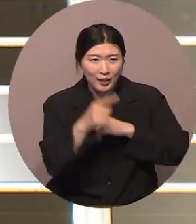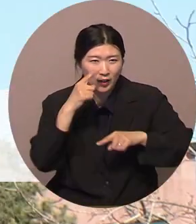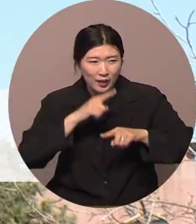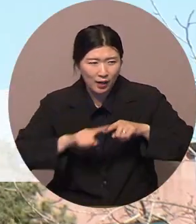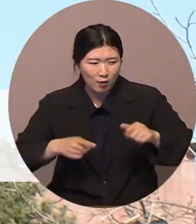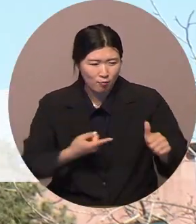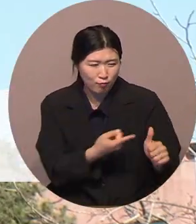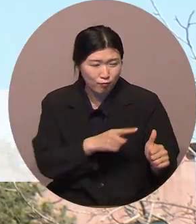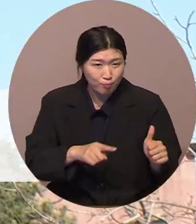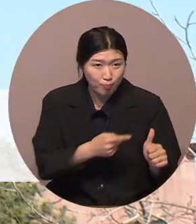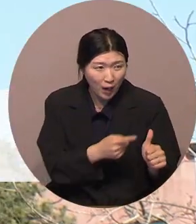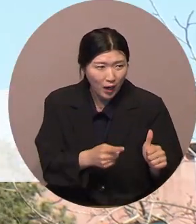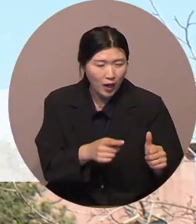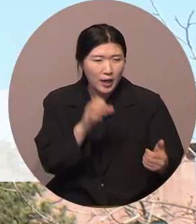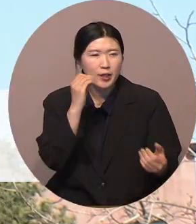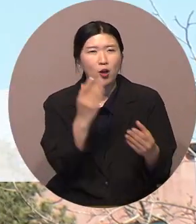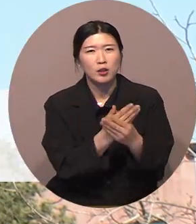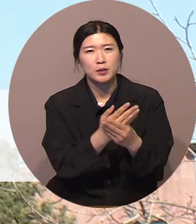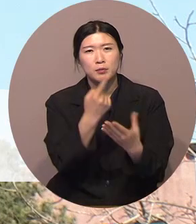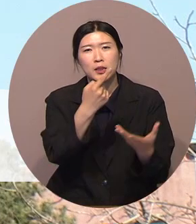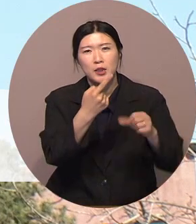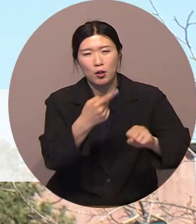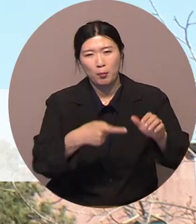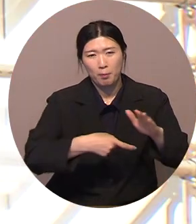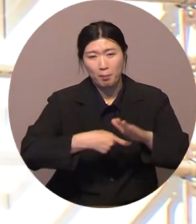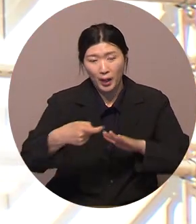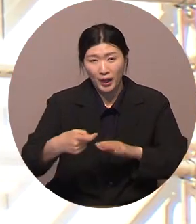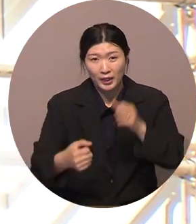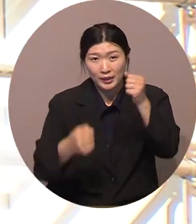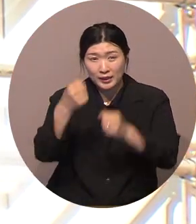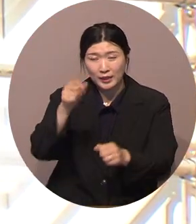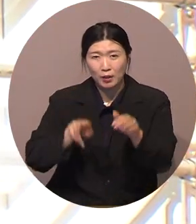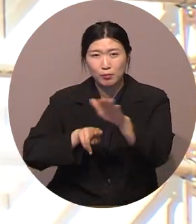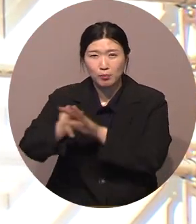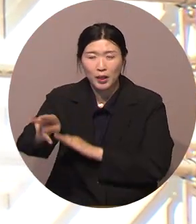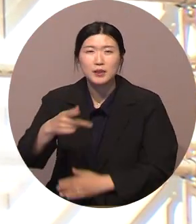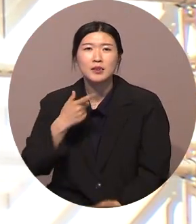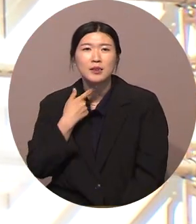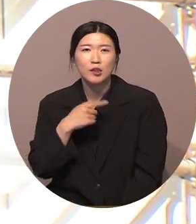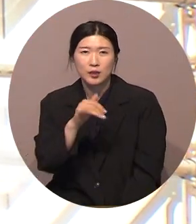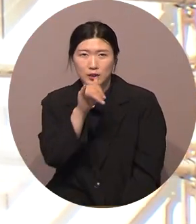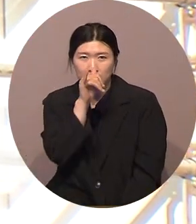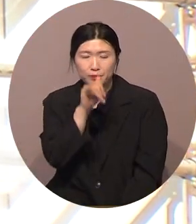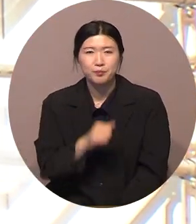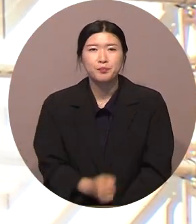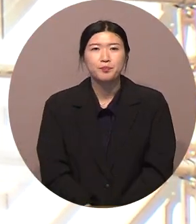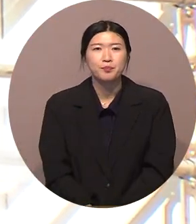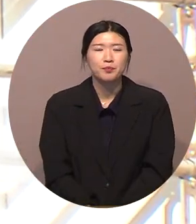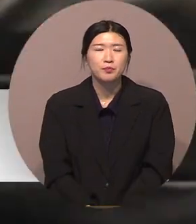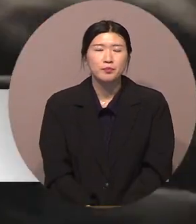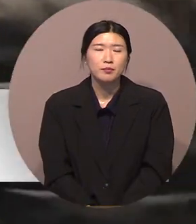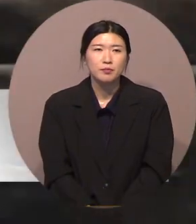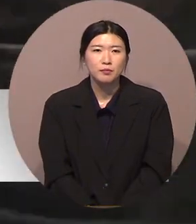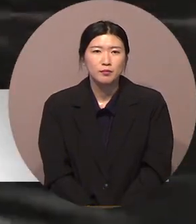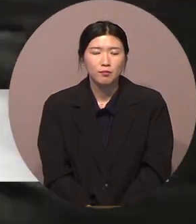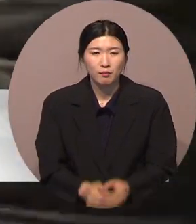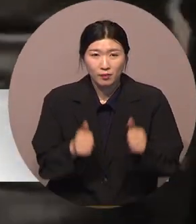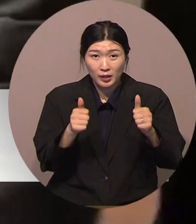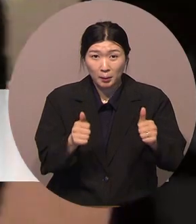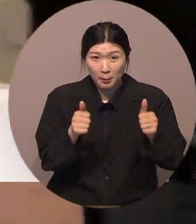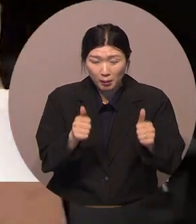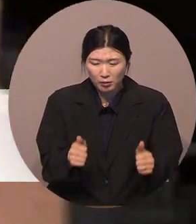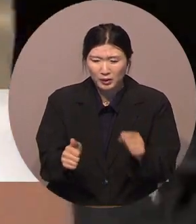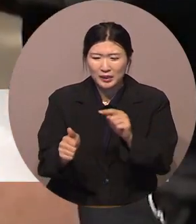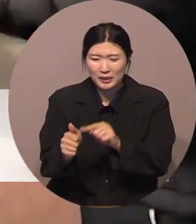직원들을 위협해 현금 1억 천여만 원과 차량을 빼앗아 달라한 혐의로 재판에 넘겨졌습니다 재판부는